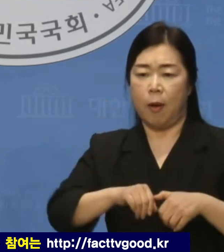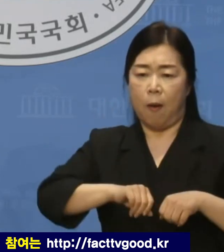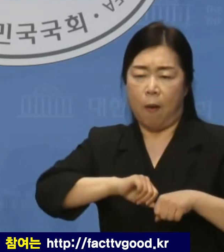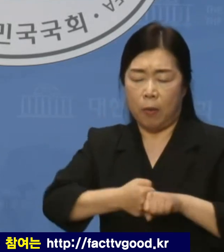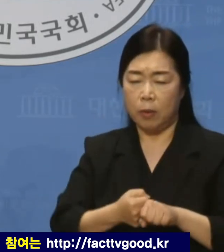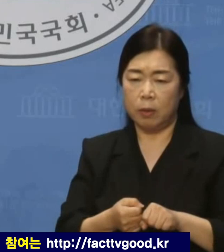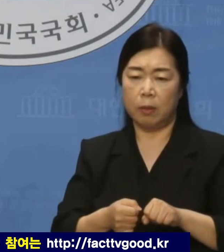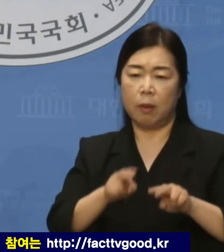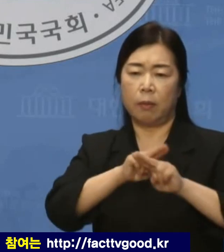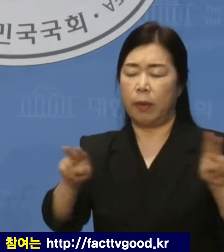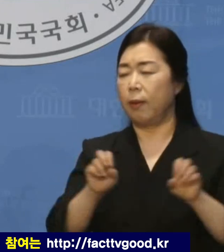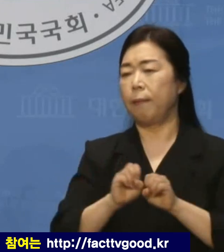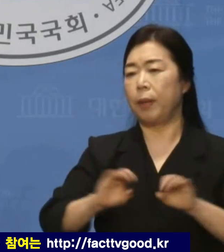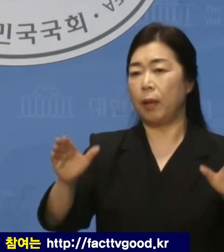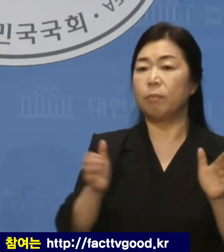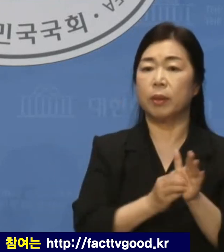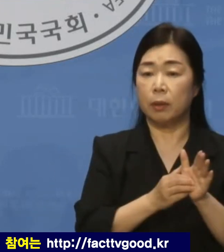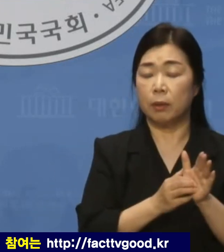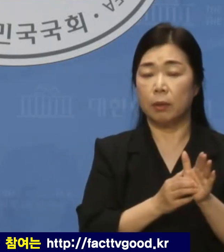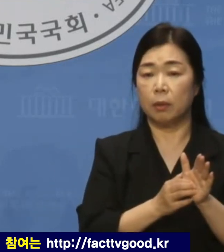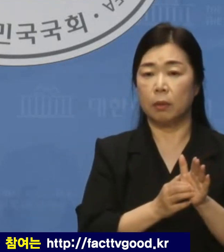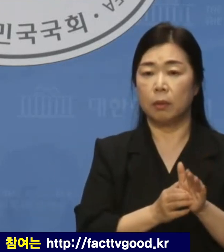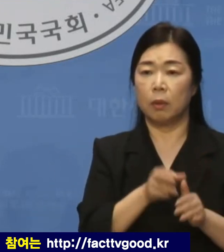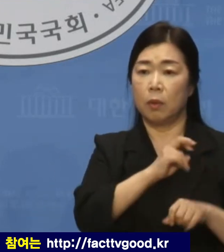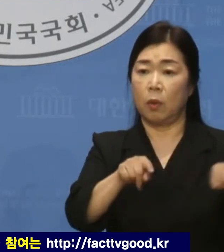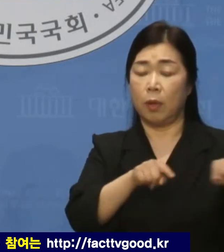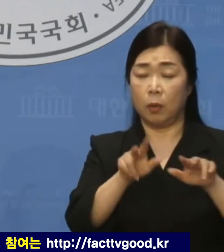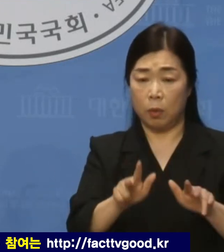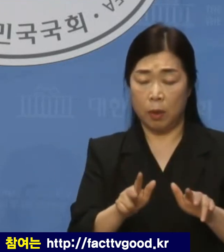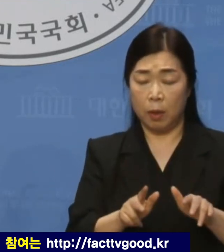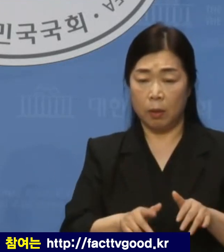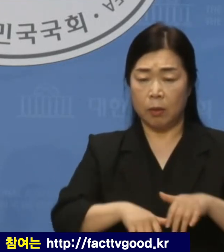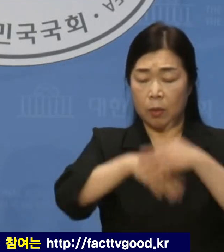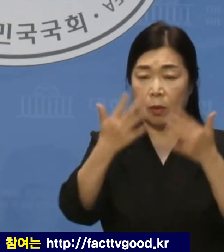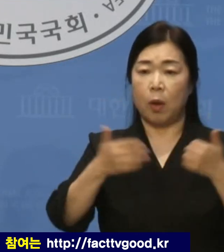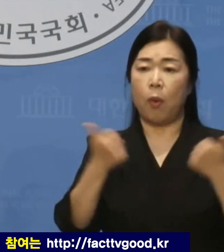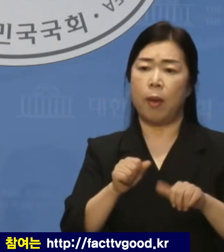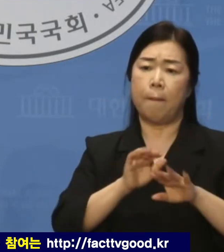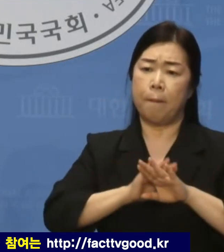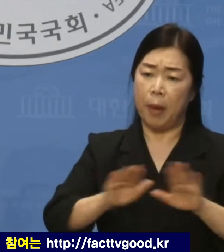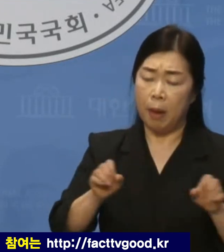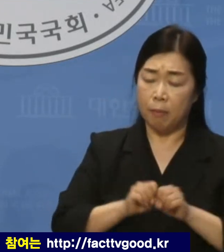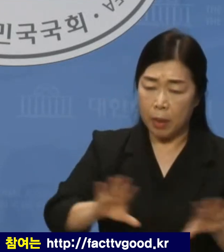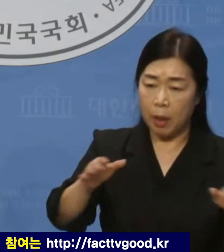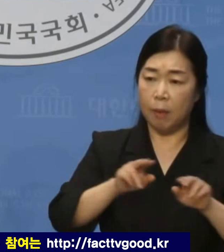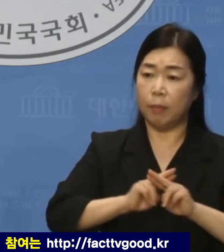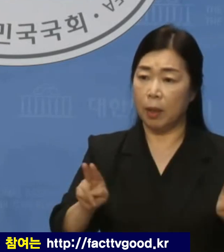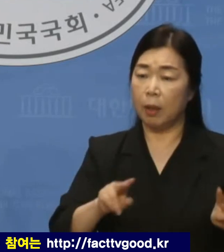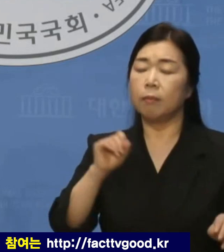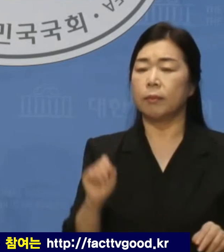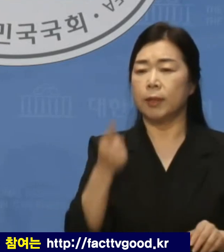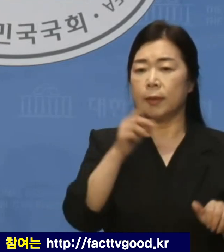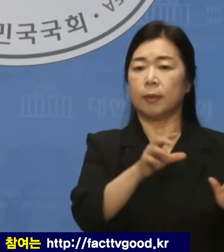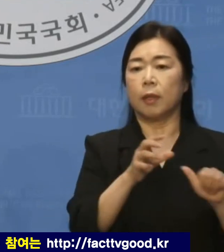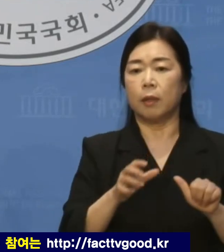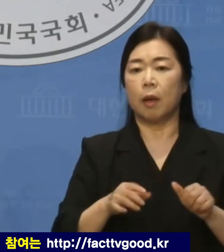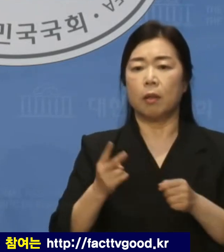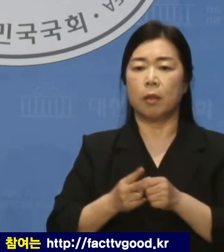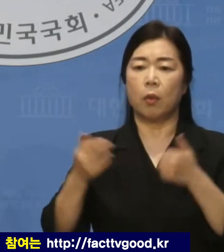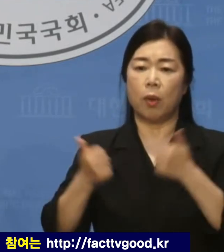억지로 파행시켰습니다. 여당은 이번 전체 회의 파행을 이유로 덩달아서 법안 심사